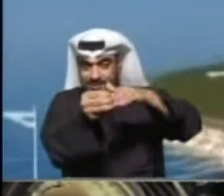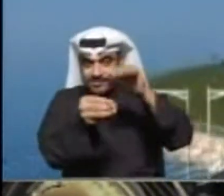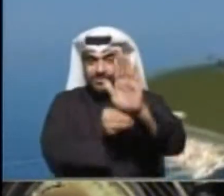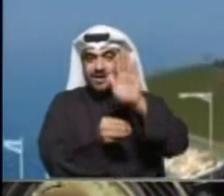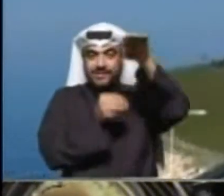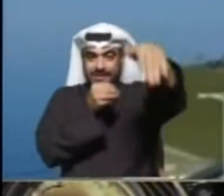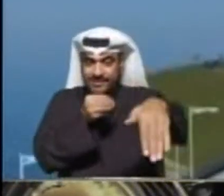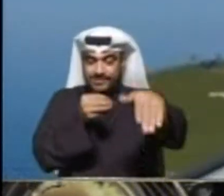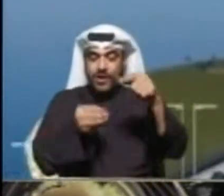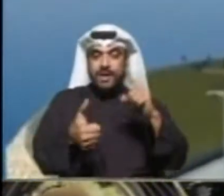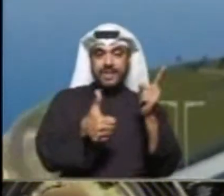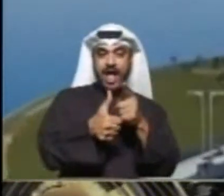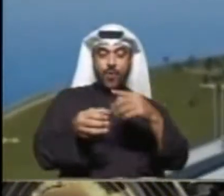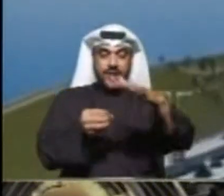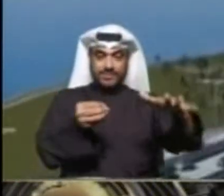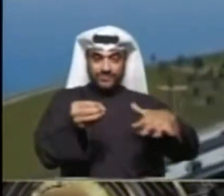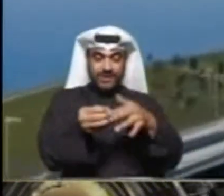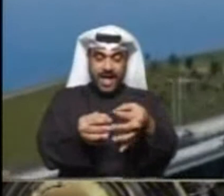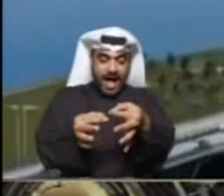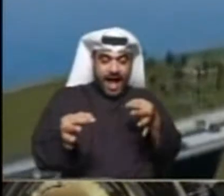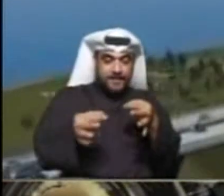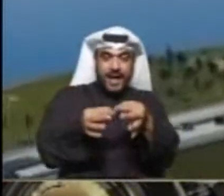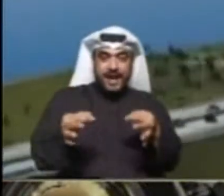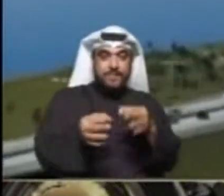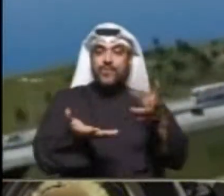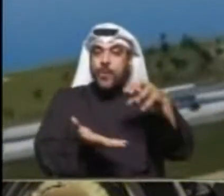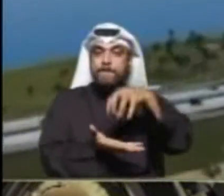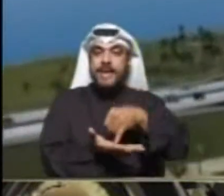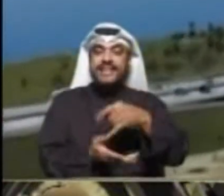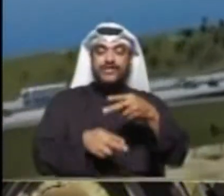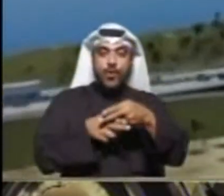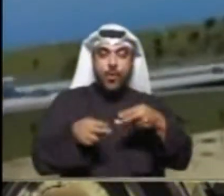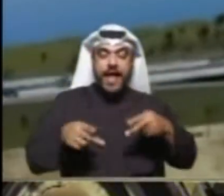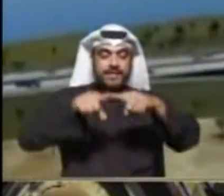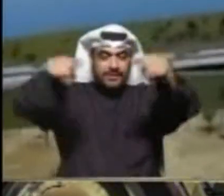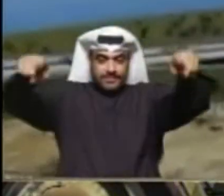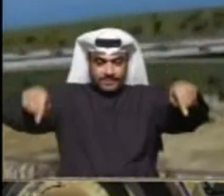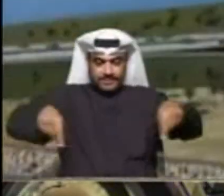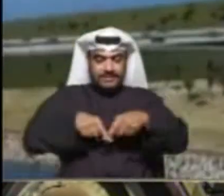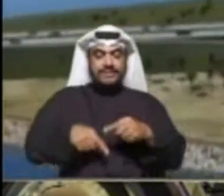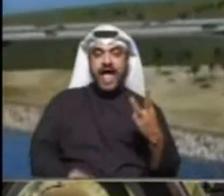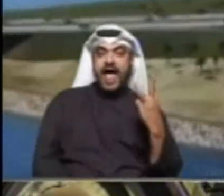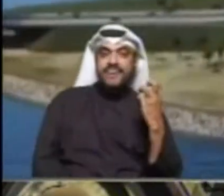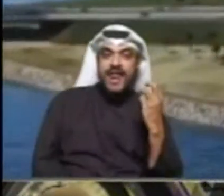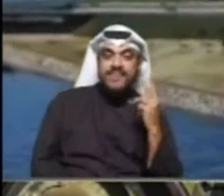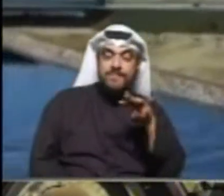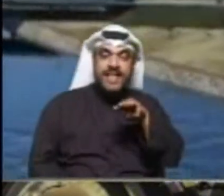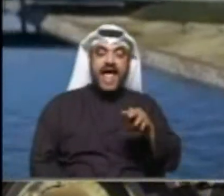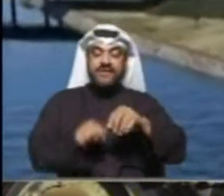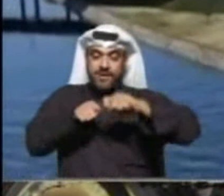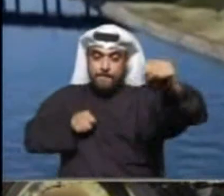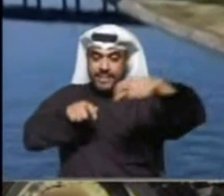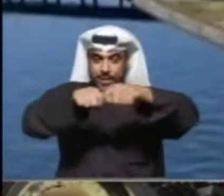صناعيتين، الأولى قرب مدينة الكويت بمساحة تقدر بحوالي 300,000 متر مربع،